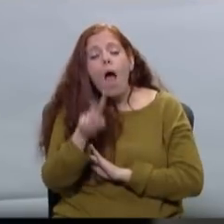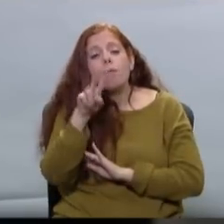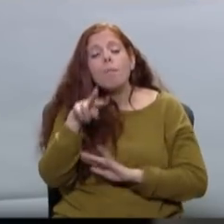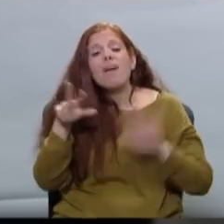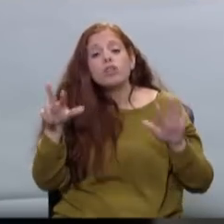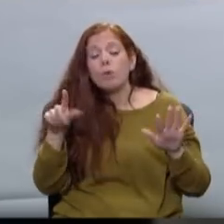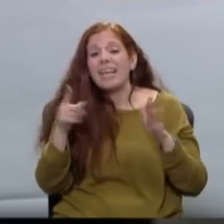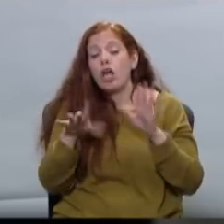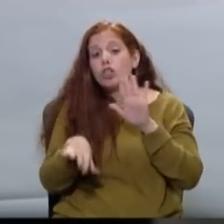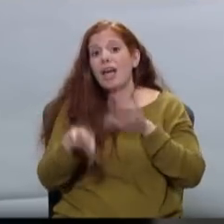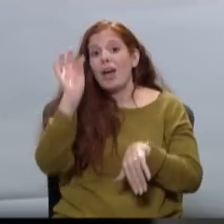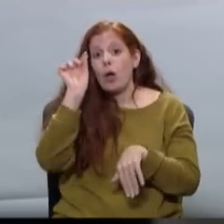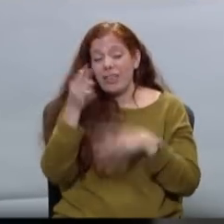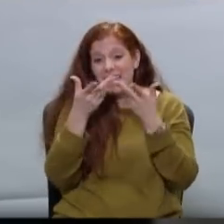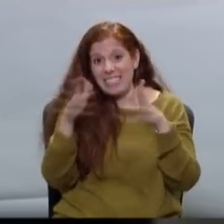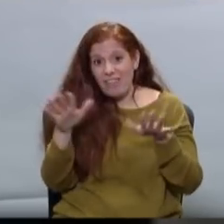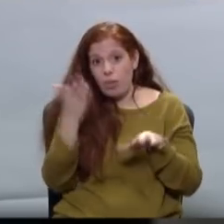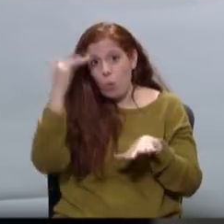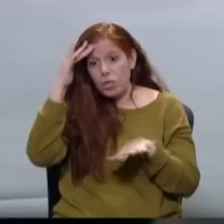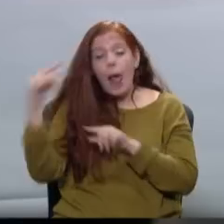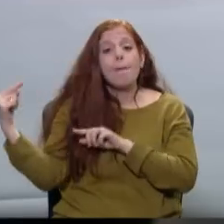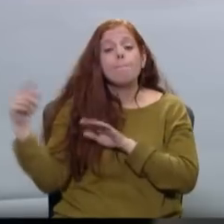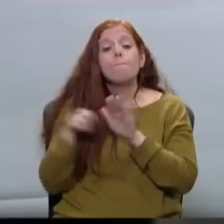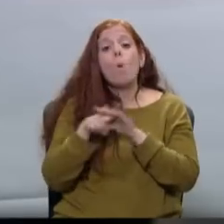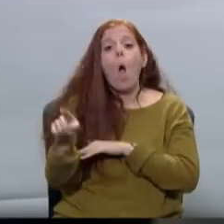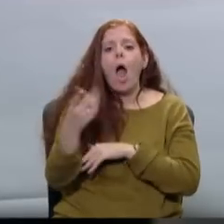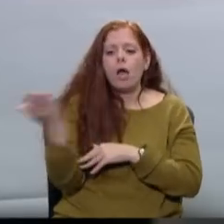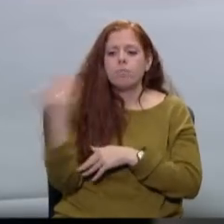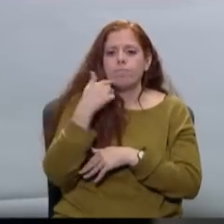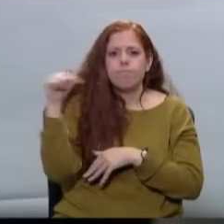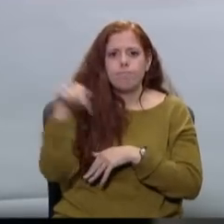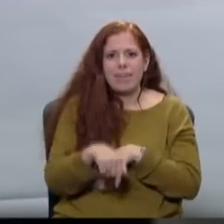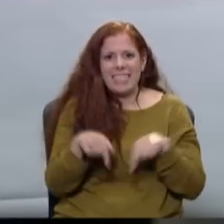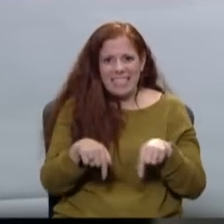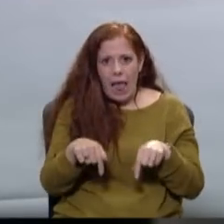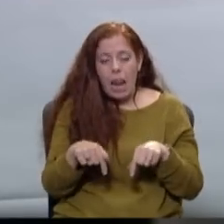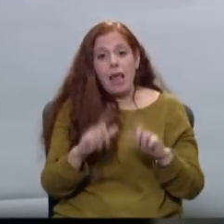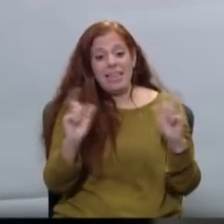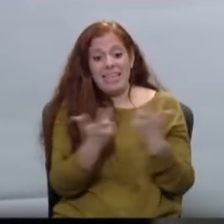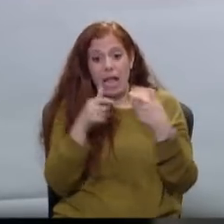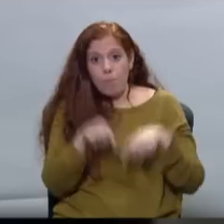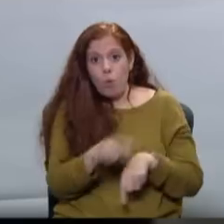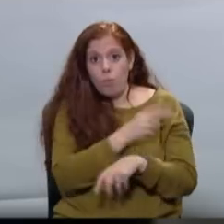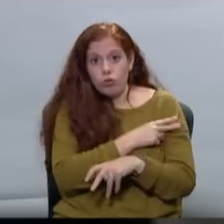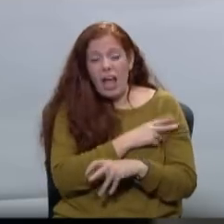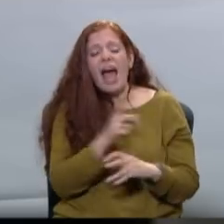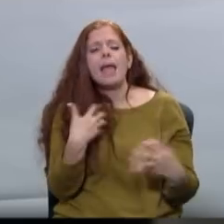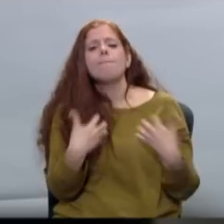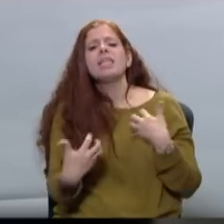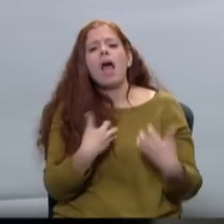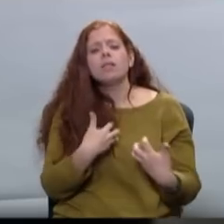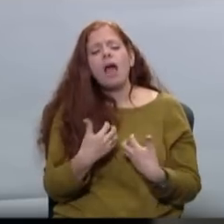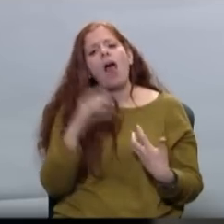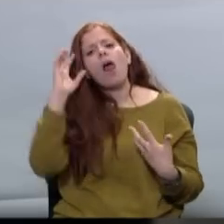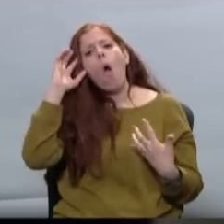כאשר נחשפת באוסטרליה, היא בורחת לישראל. אם היא נעצרת פה בידי המשטרה, אם היא התחזה לחולת